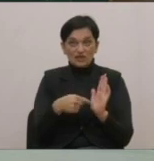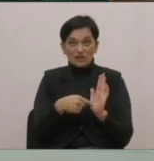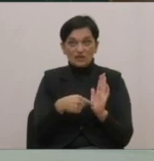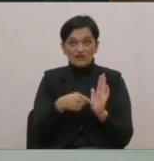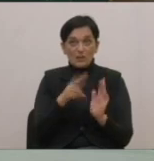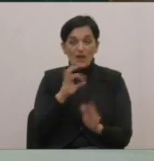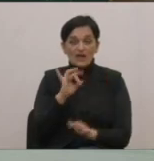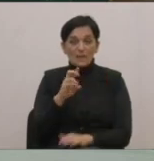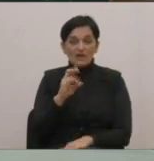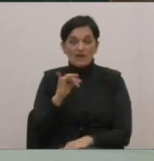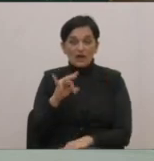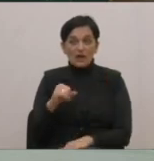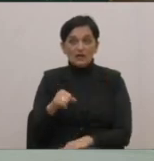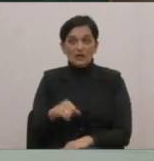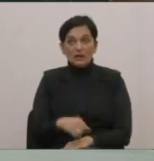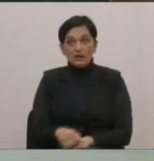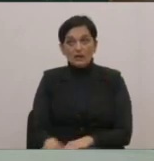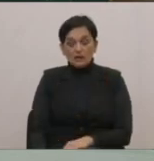merab, kvaraia.